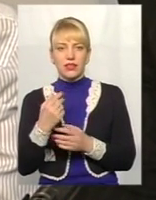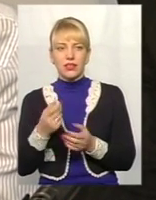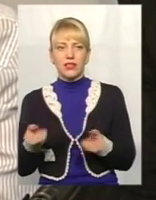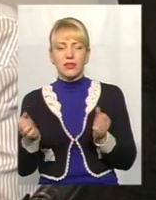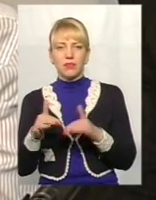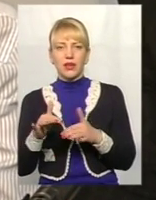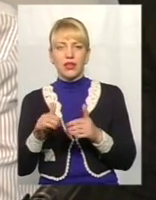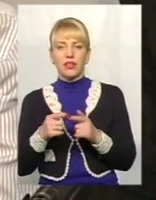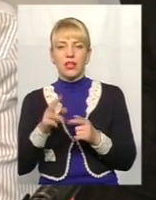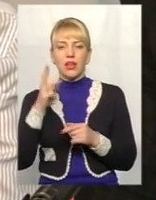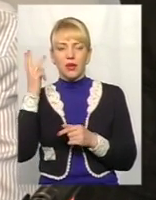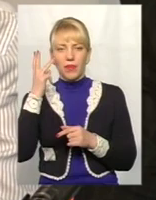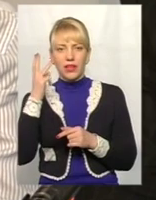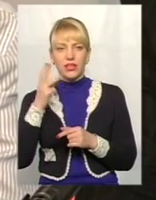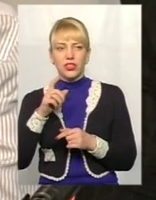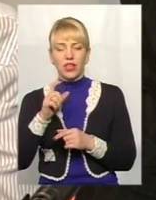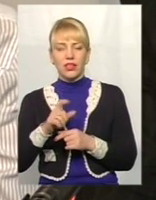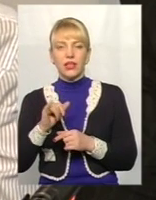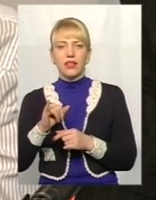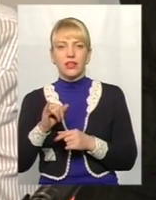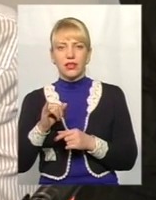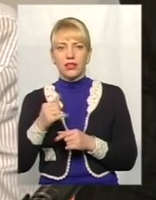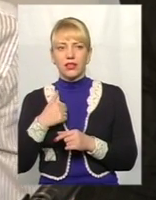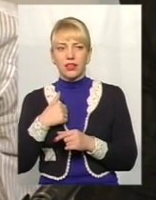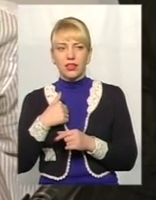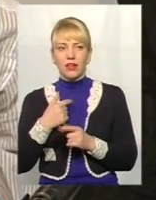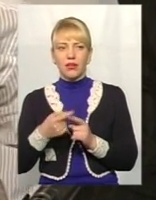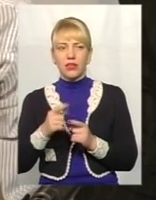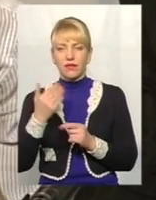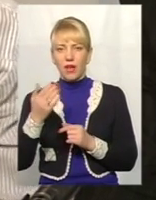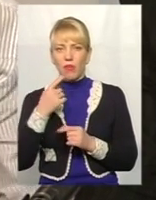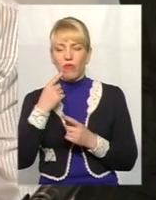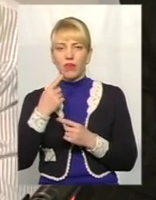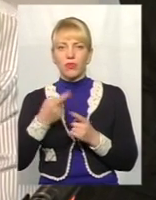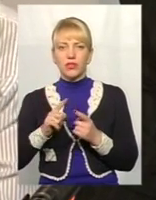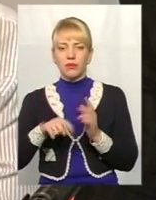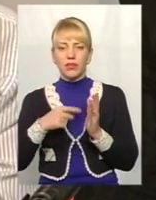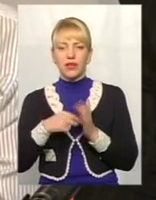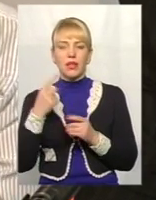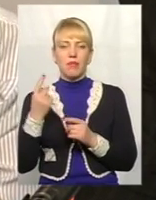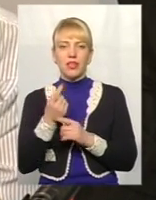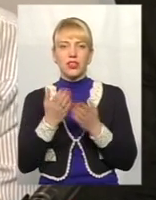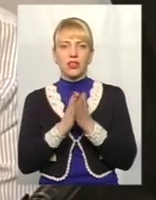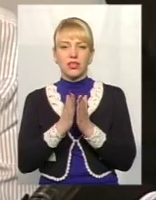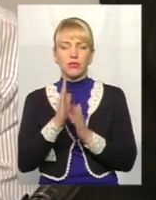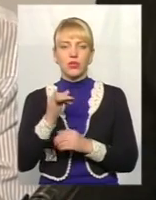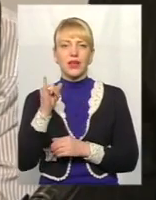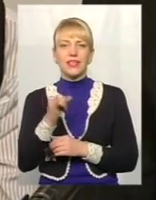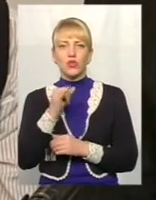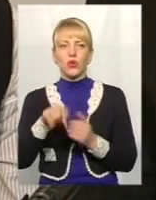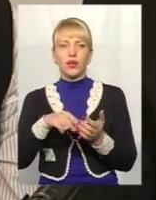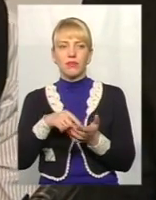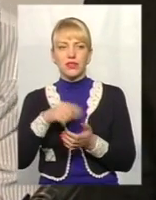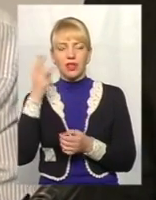книжці «Хмельничани і міста Хмельницький». Я з вами про цю питання говорив. Перша книжка буде «Історія міста